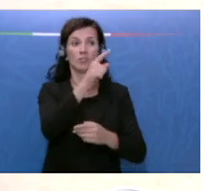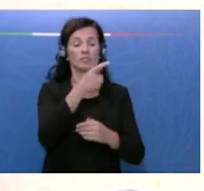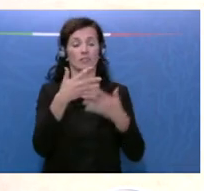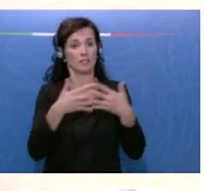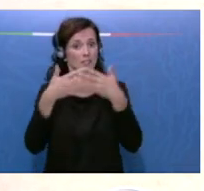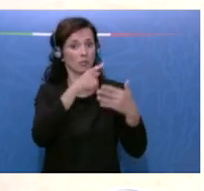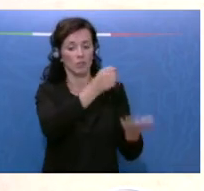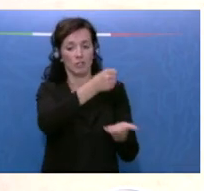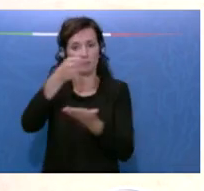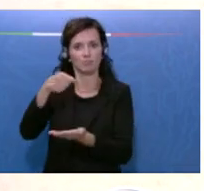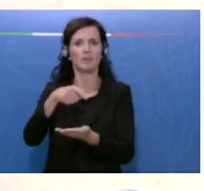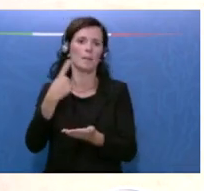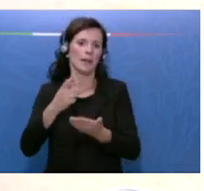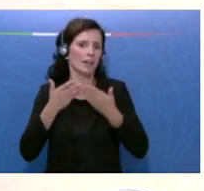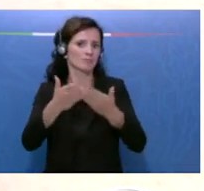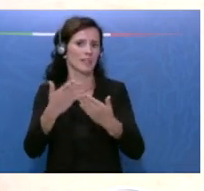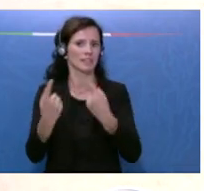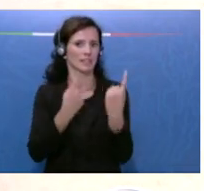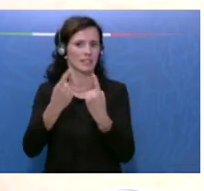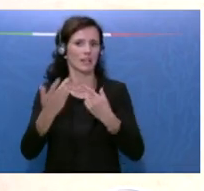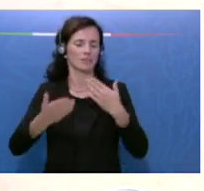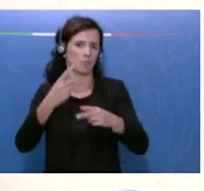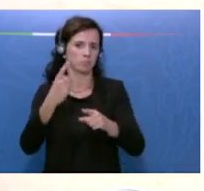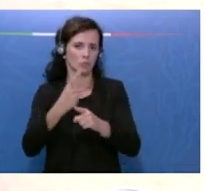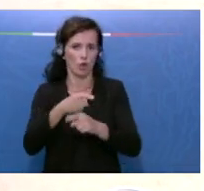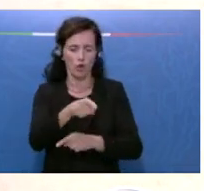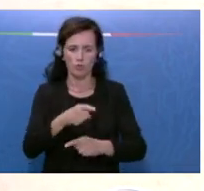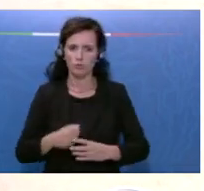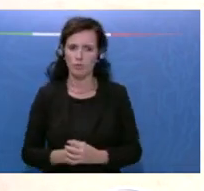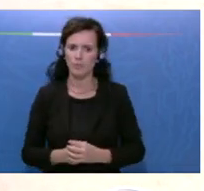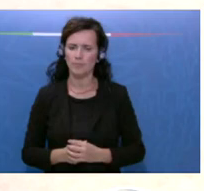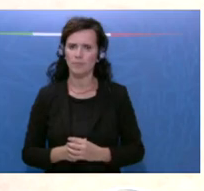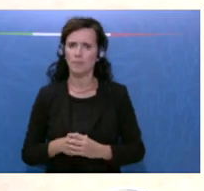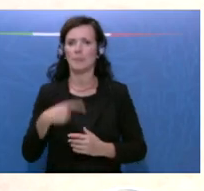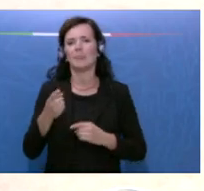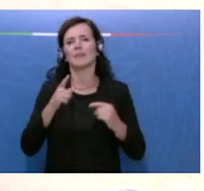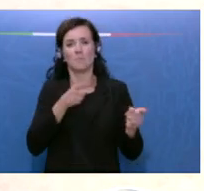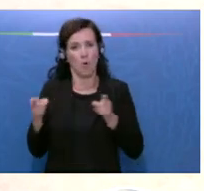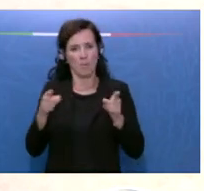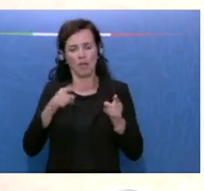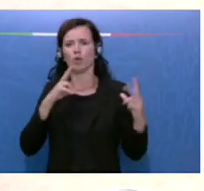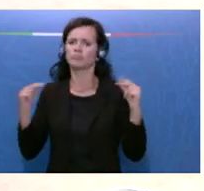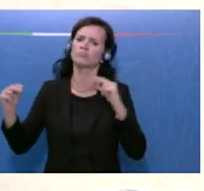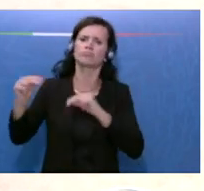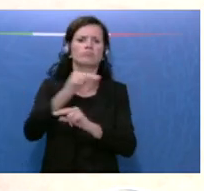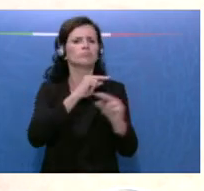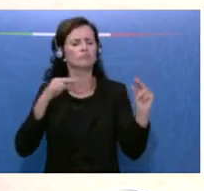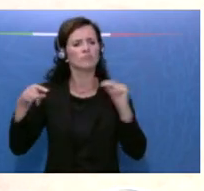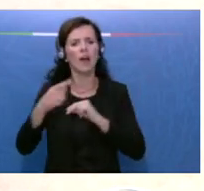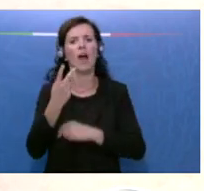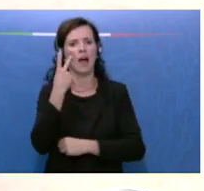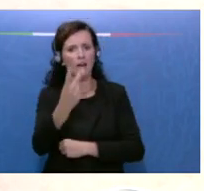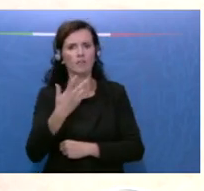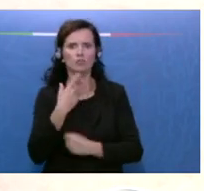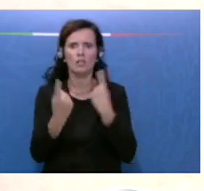rispondere a questo punto a questa esigenza ma poi si sono nel corso della conversazione evidenziate anche altre altre